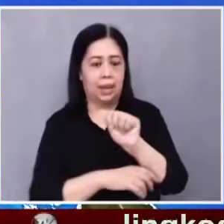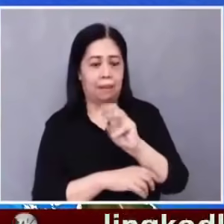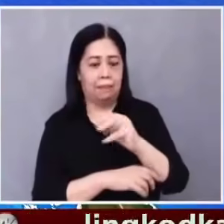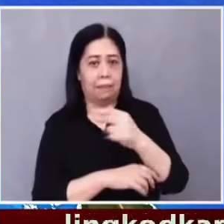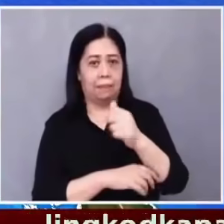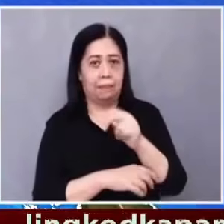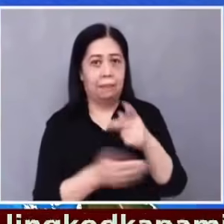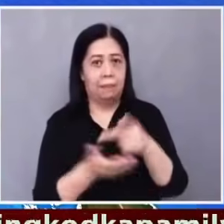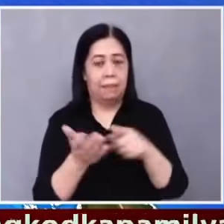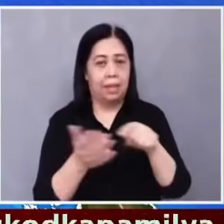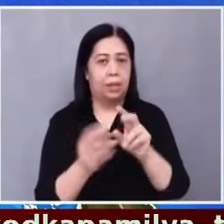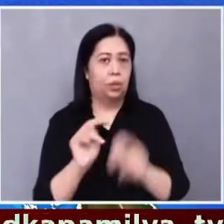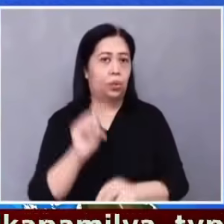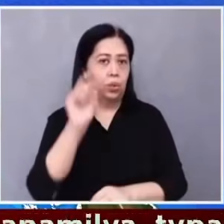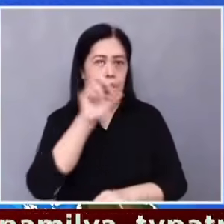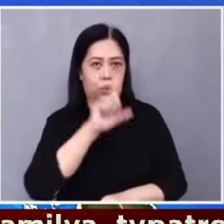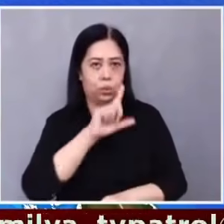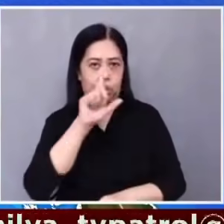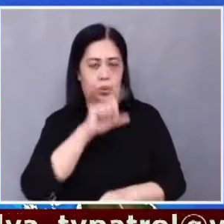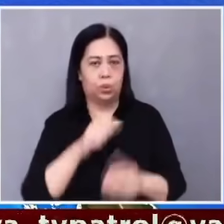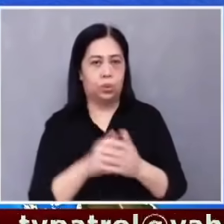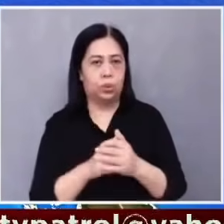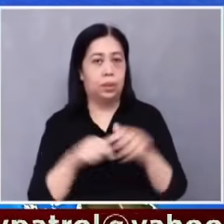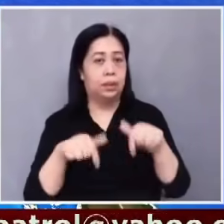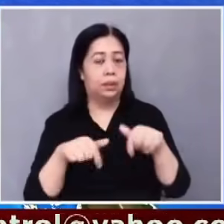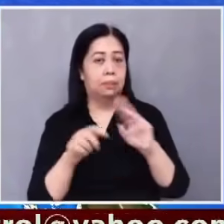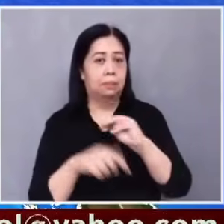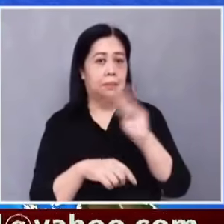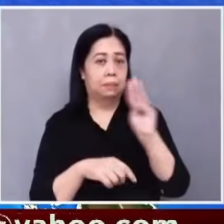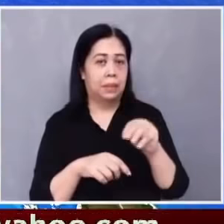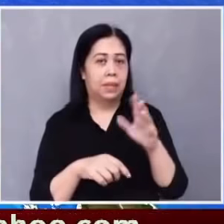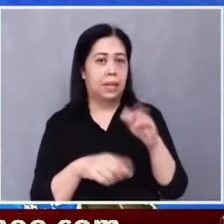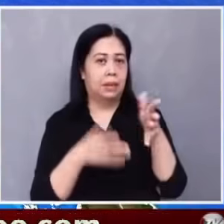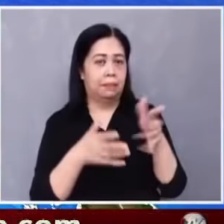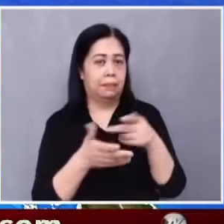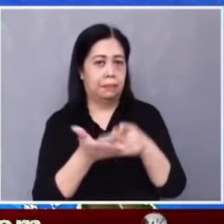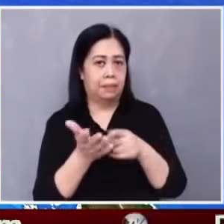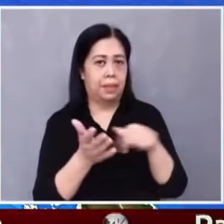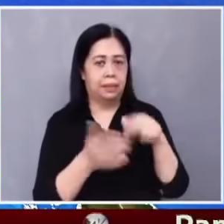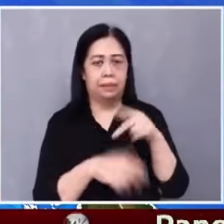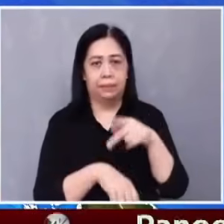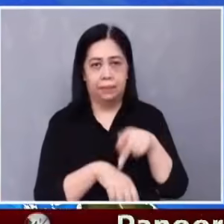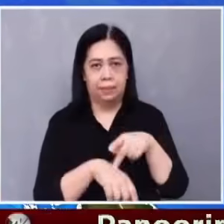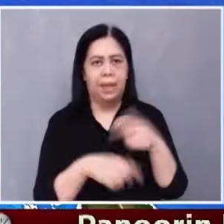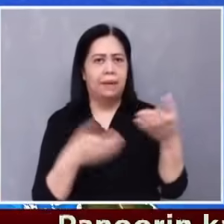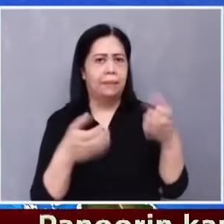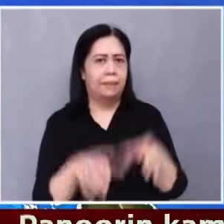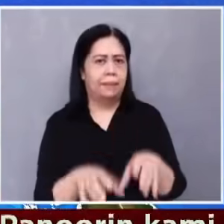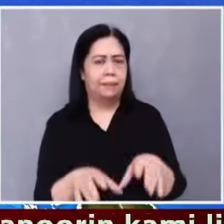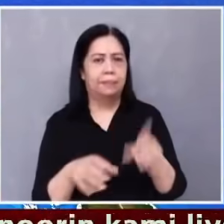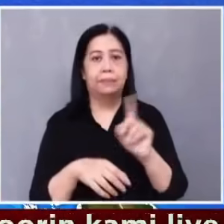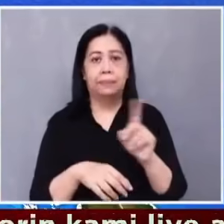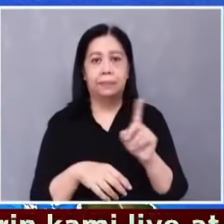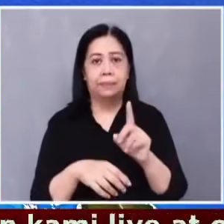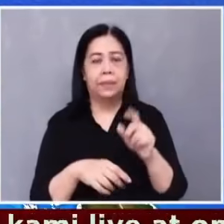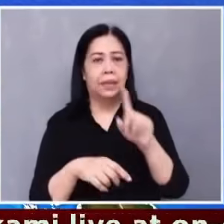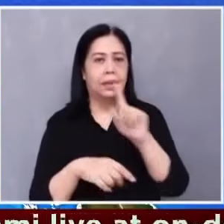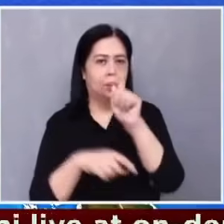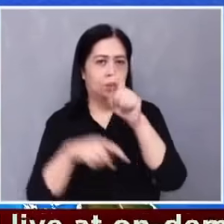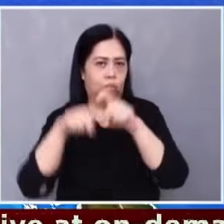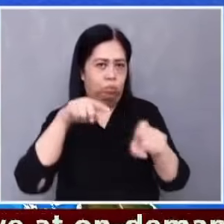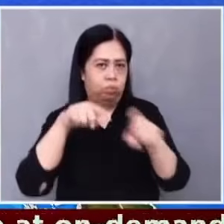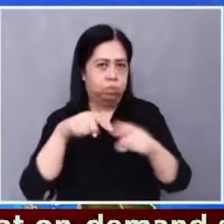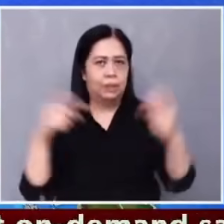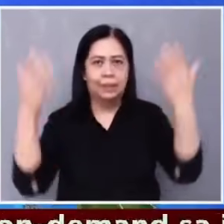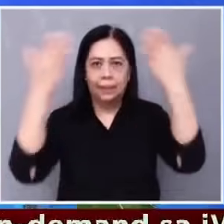bahagi ng Northern Luzon. Dito sa Metro Manila at natitirang bahagi ng bansa, may tsansa po naman ng thunderstorms sa gabi.